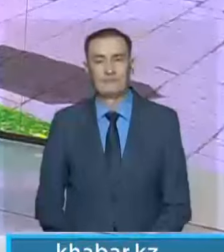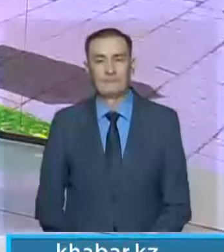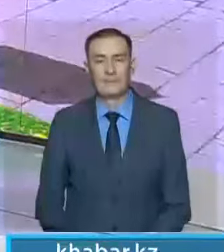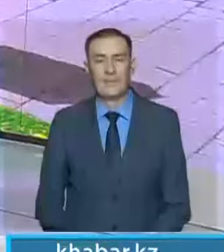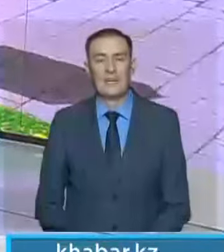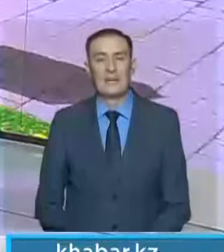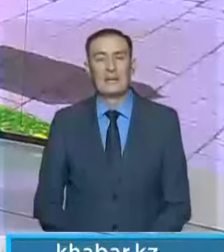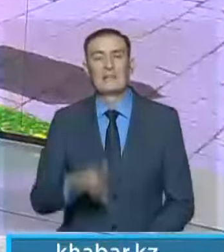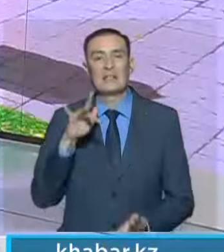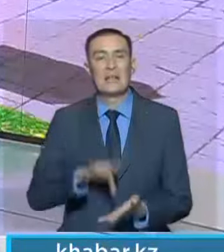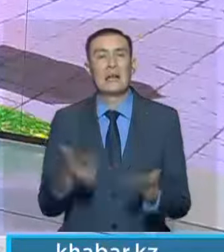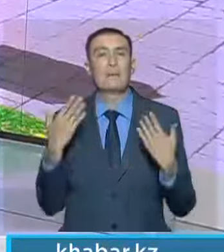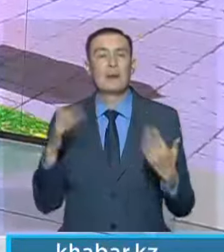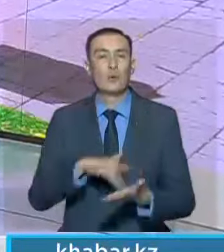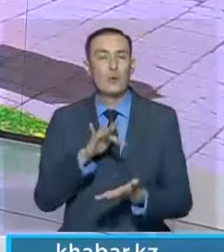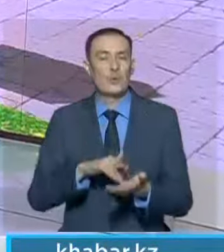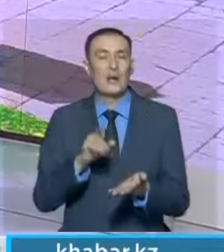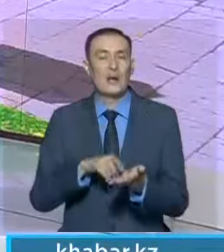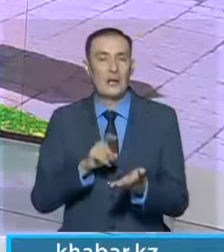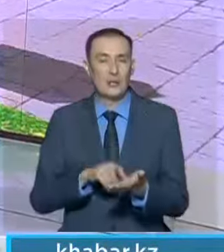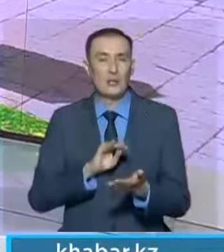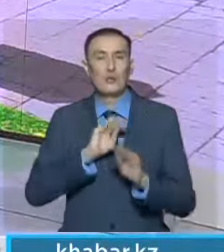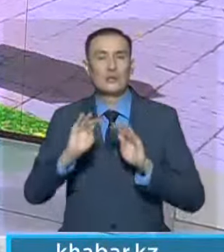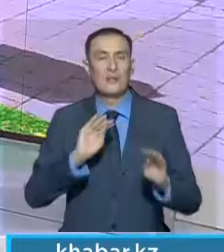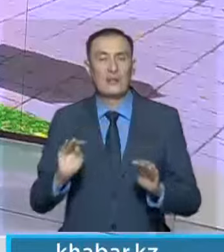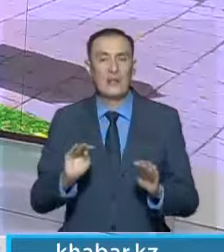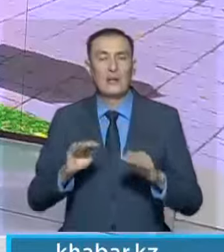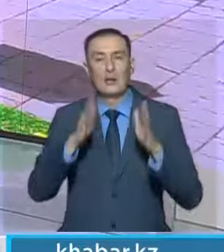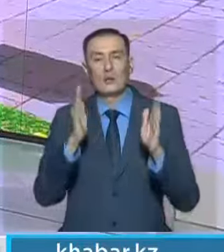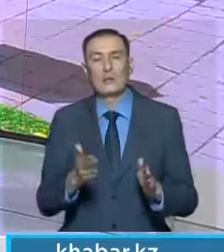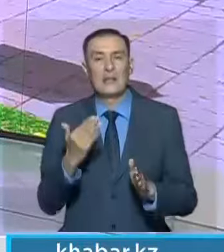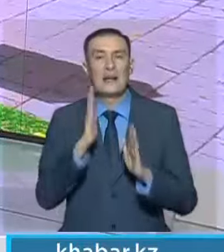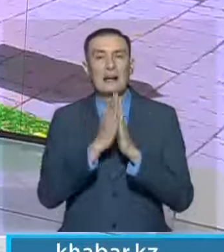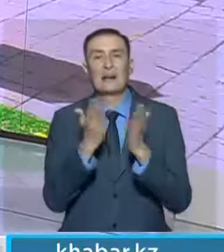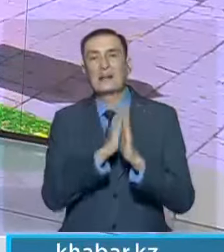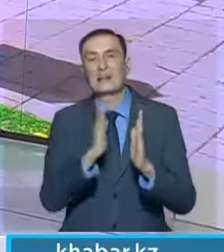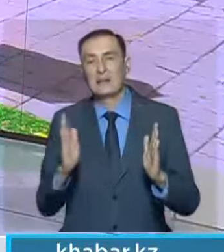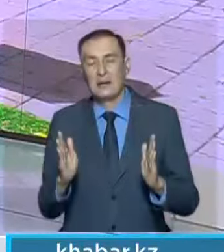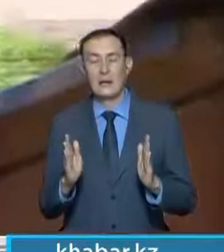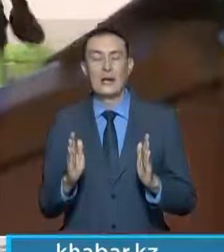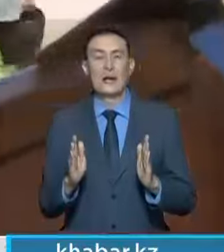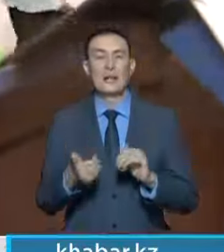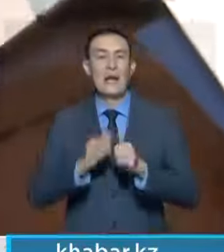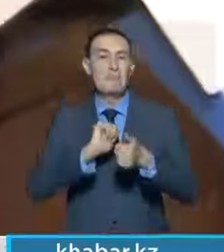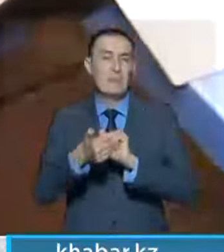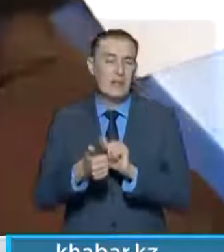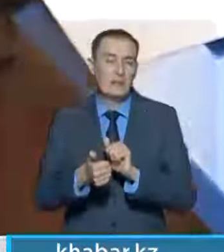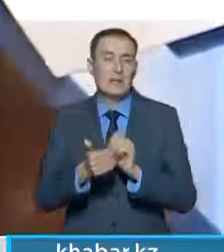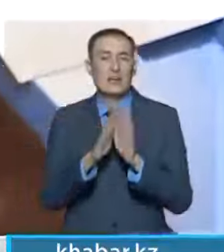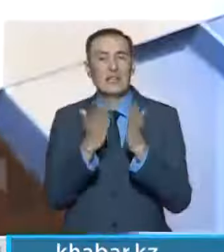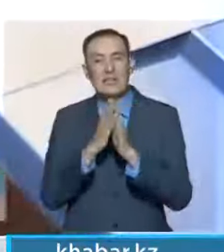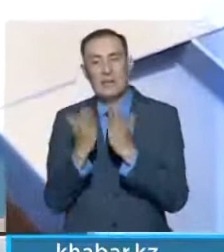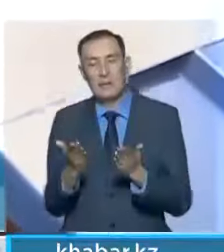В Центральном парке Караганды установили скворечники для книг. Небольшие домики, предназначенные для буккроссинга, обмена прочитанными